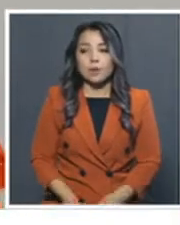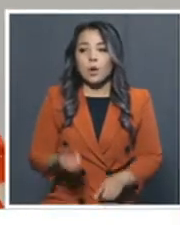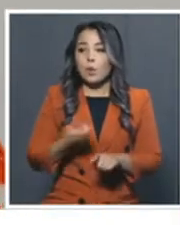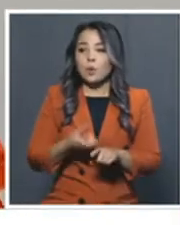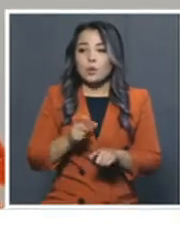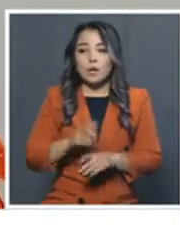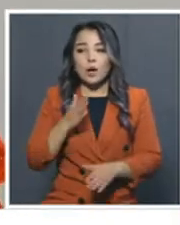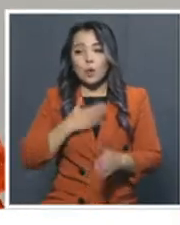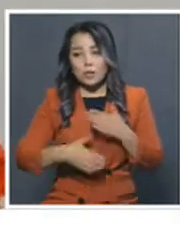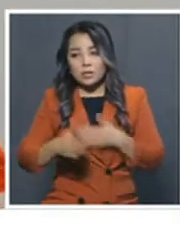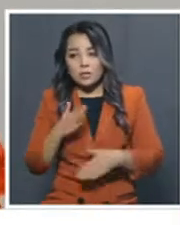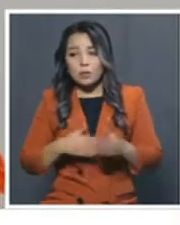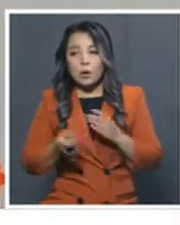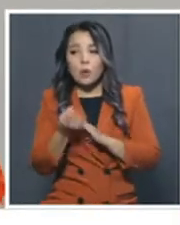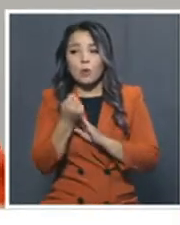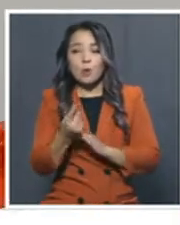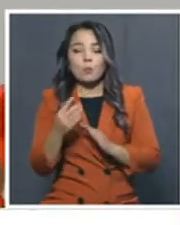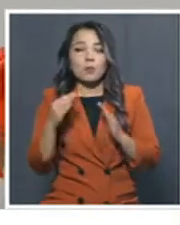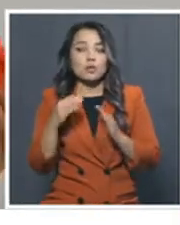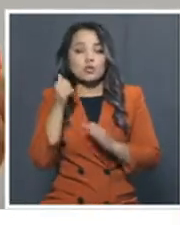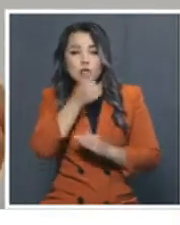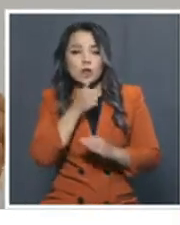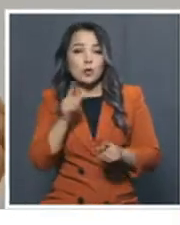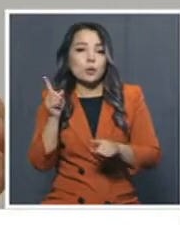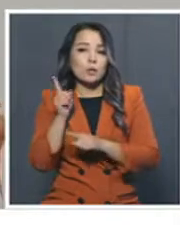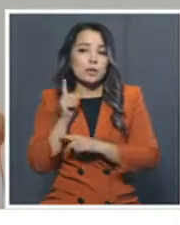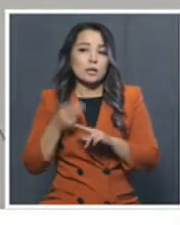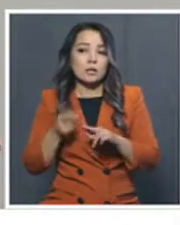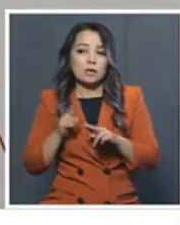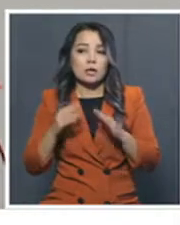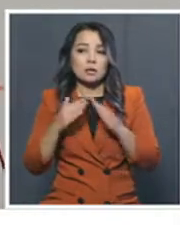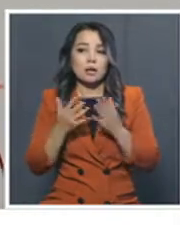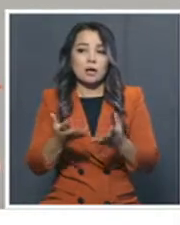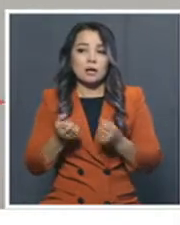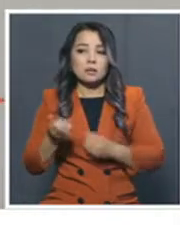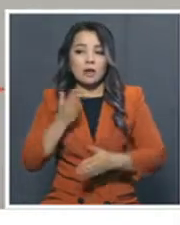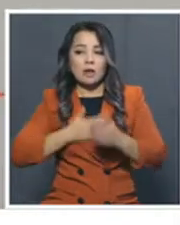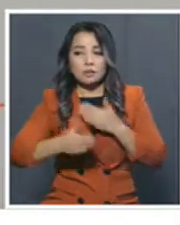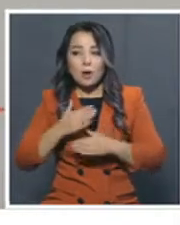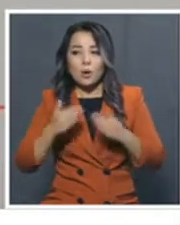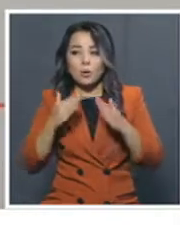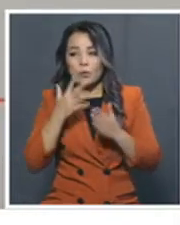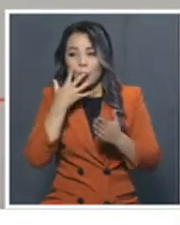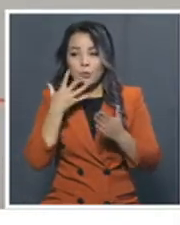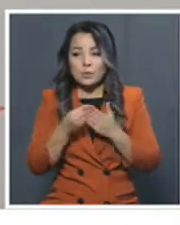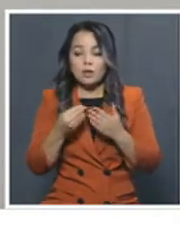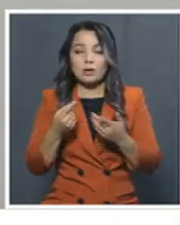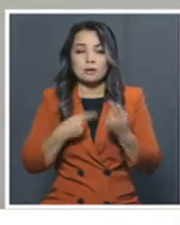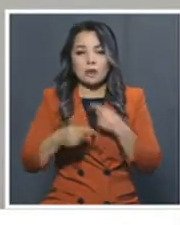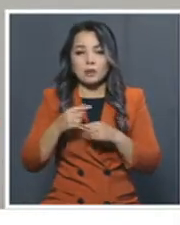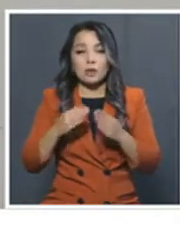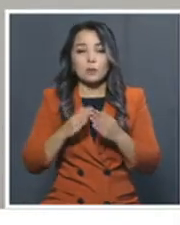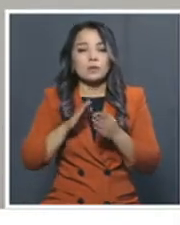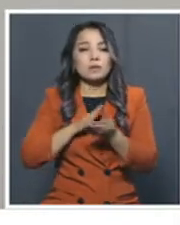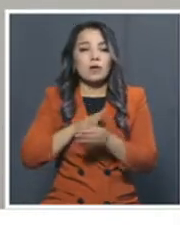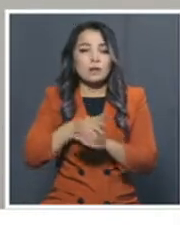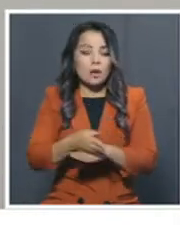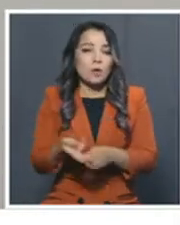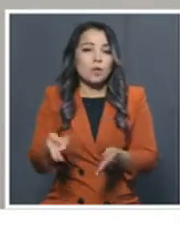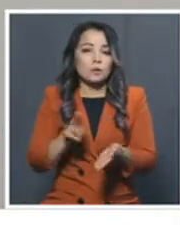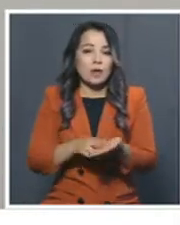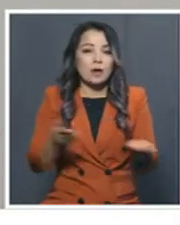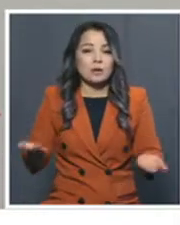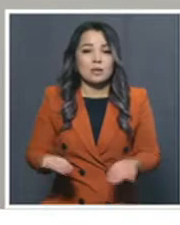қуаныштымын. 11 жыл күткен кілтім. Аллаға шүкір, бүгін өз үйімізге барып қонысымызды